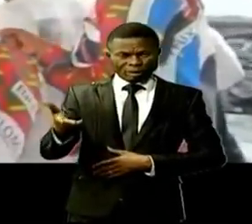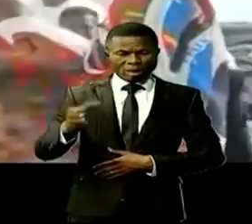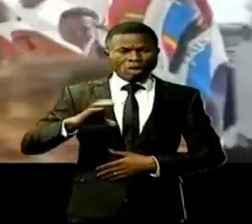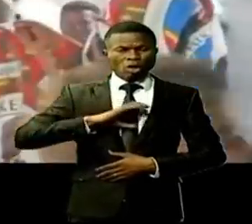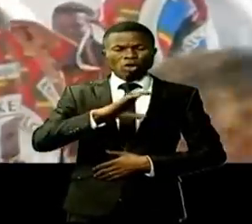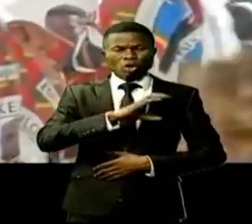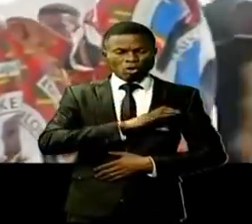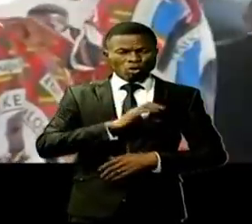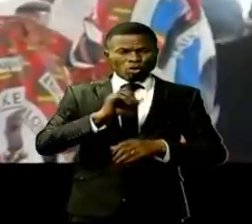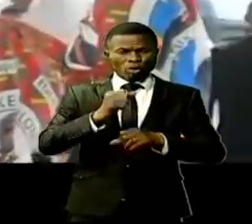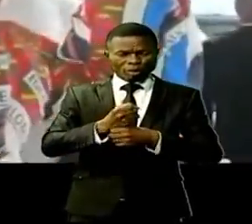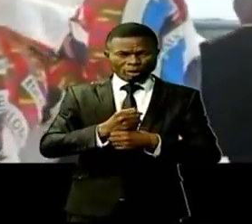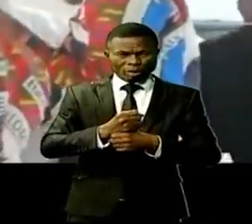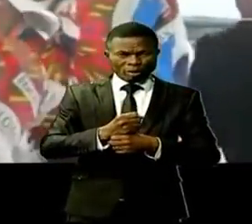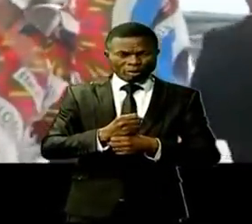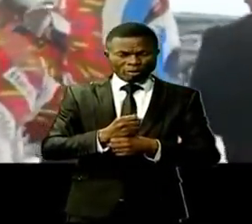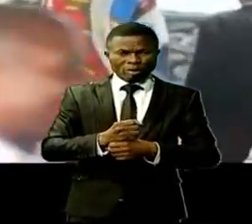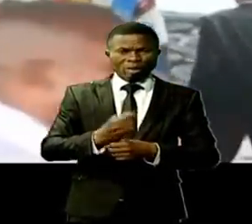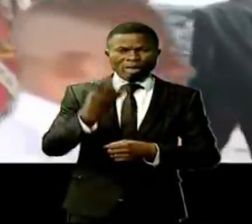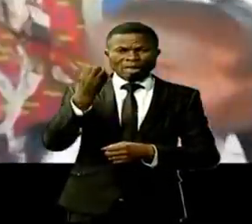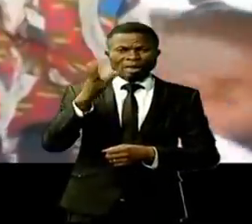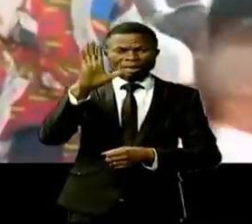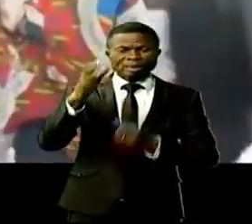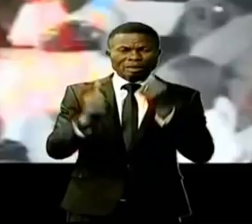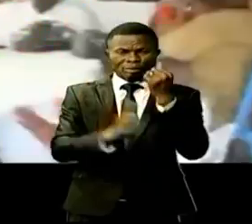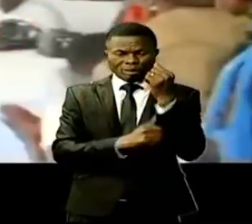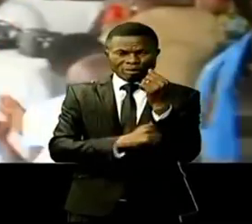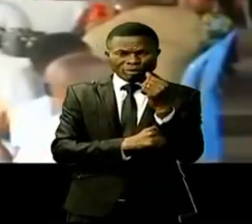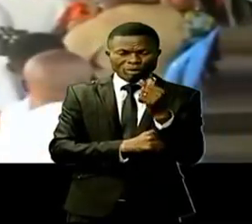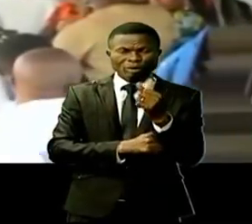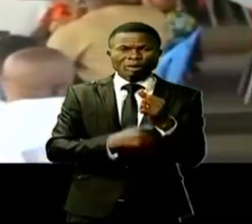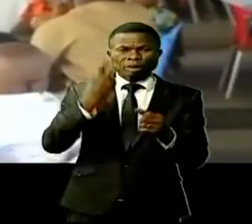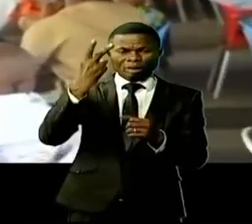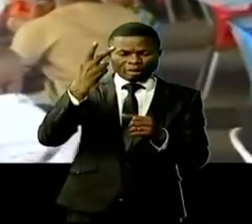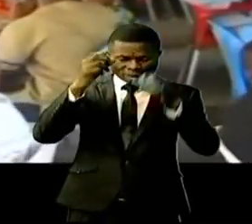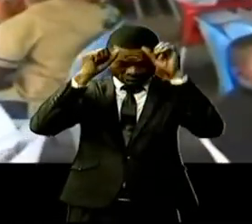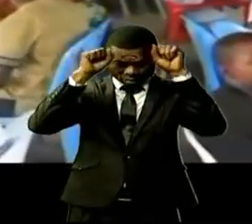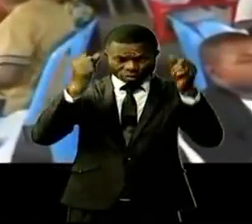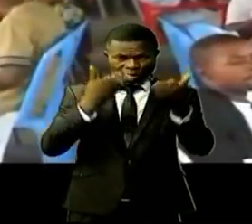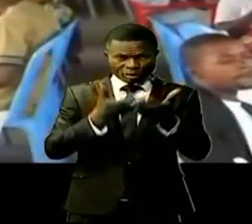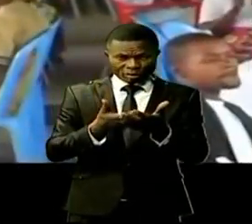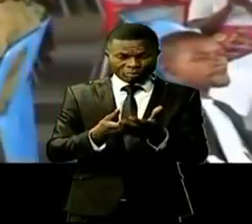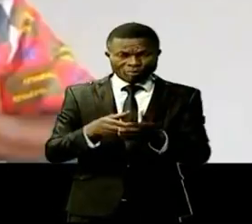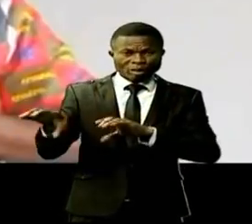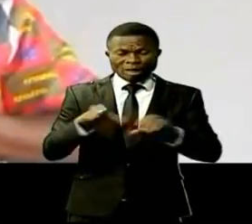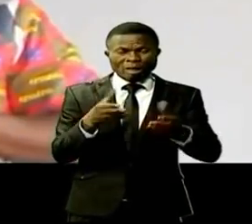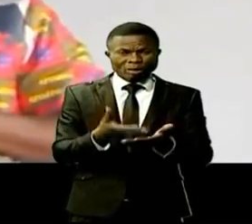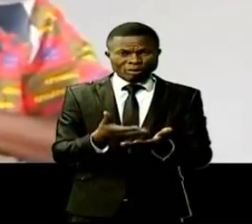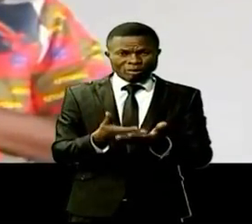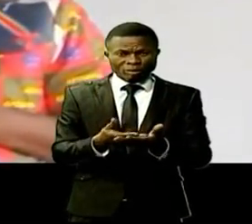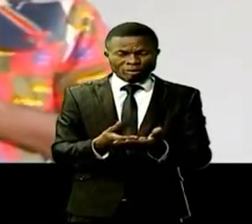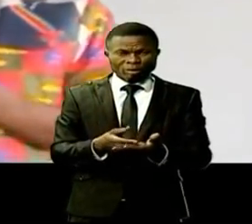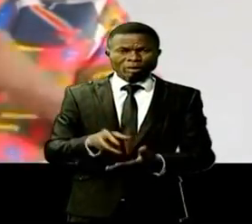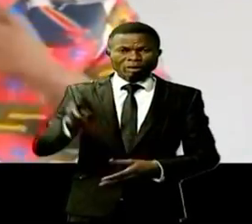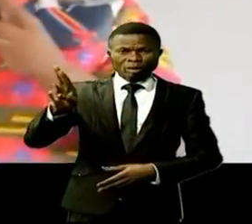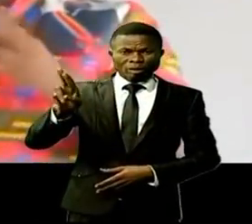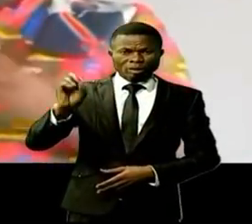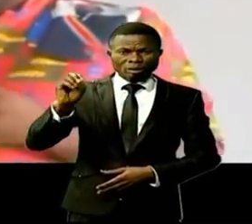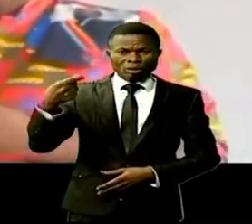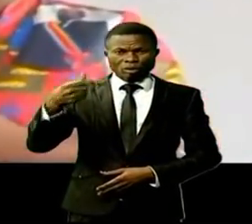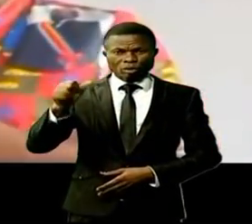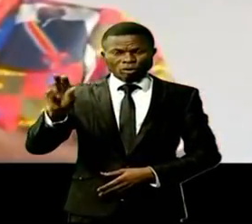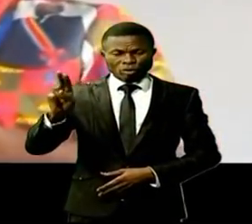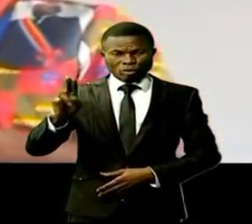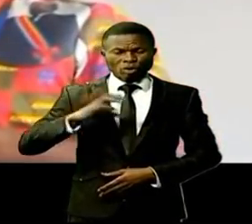comité constitué de 45 membres chapeautés par deux autres. Au cours de cette cérémonie, Roger Mendela,